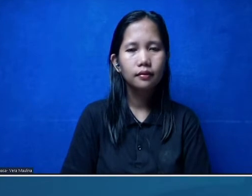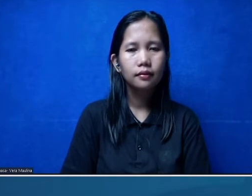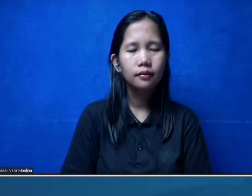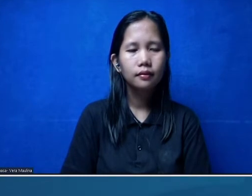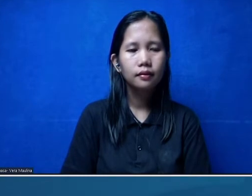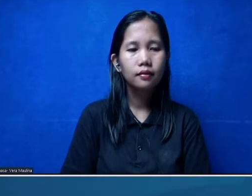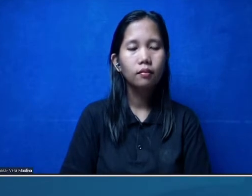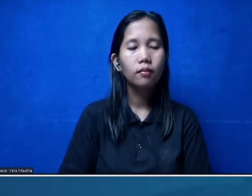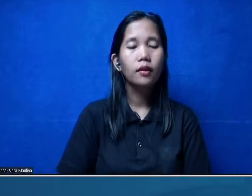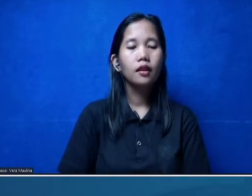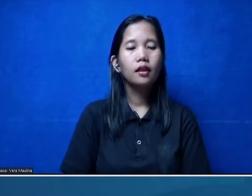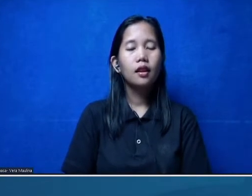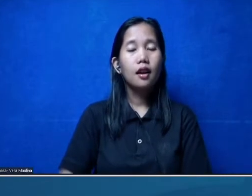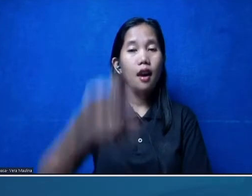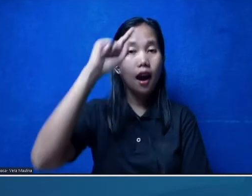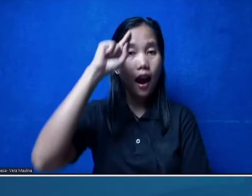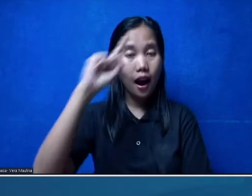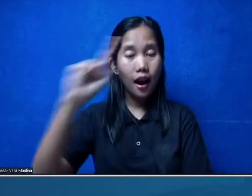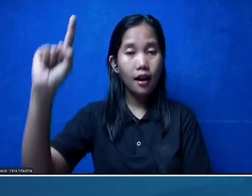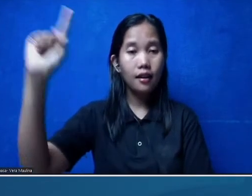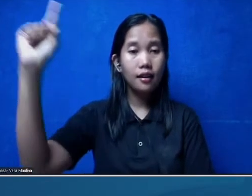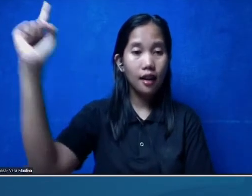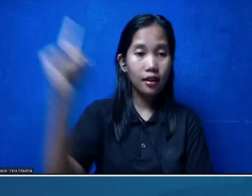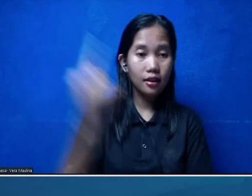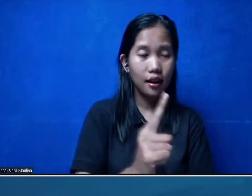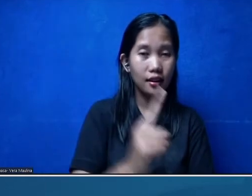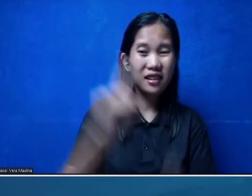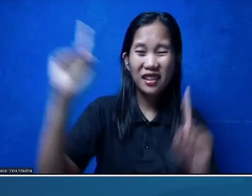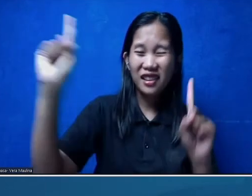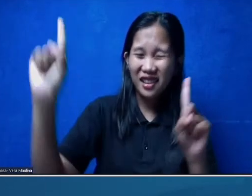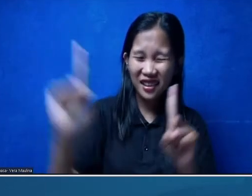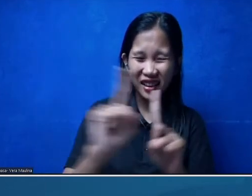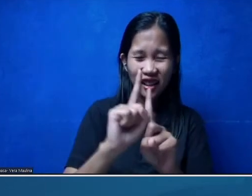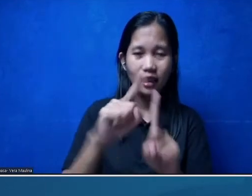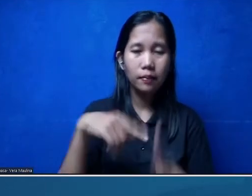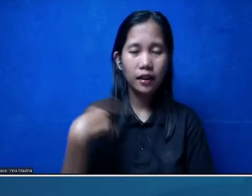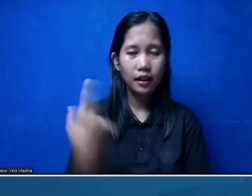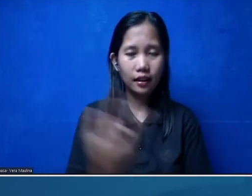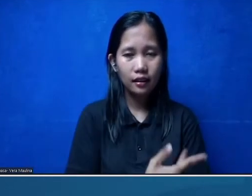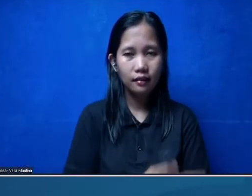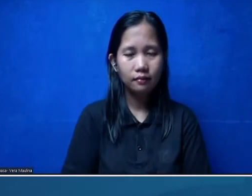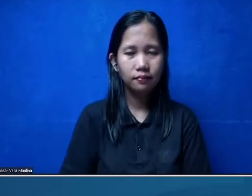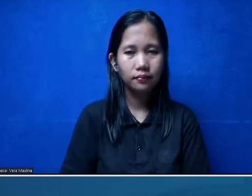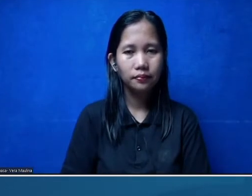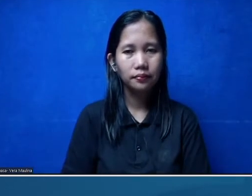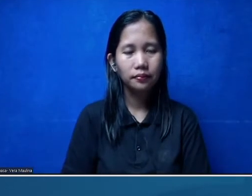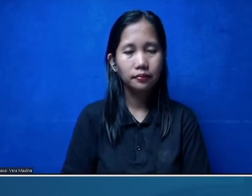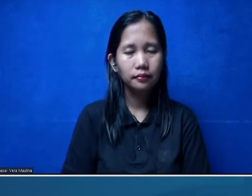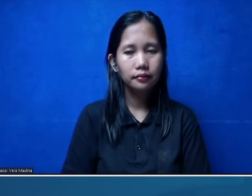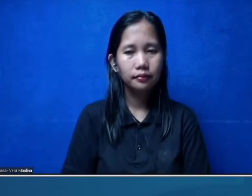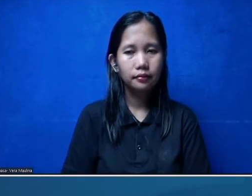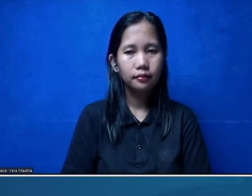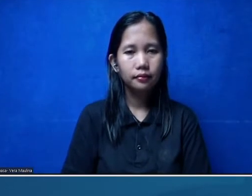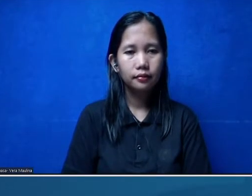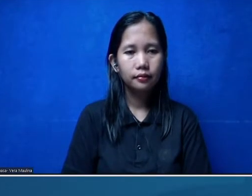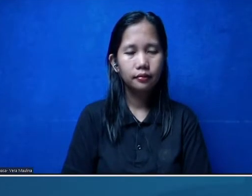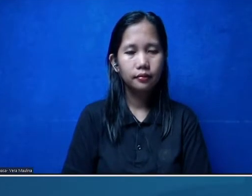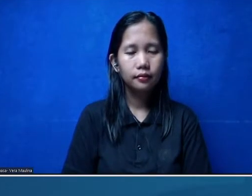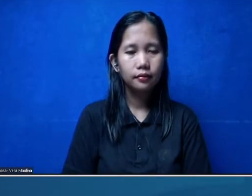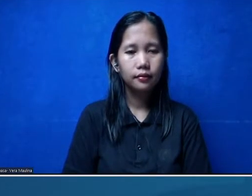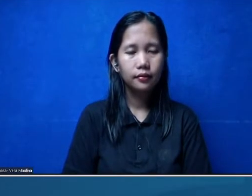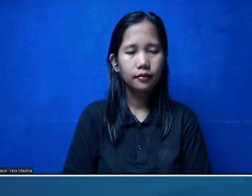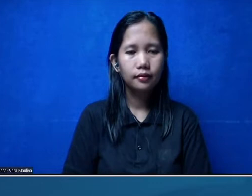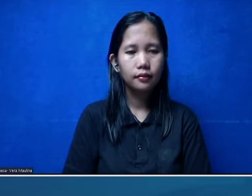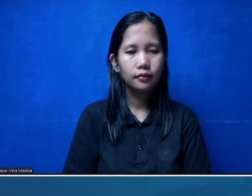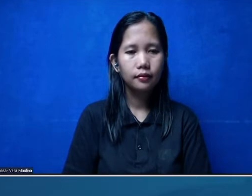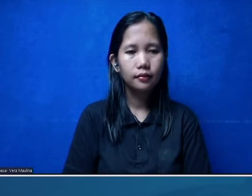datang dekat Blade masjid saudara sering setiap hari sebenarnya Allah datang dalam Taman Eden